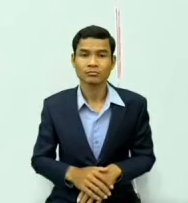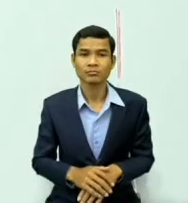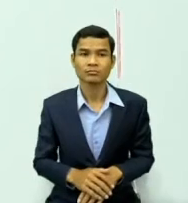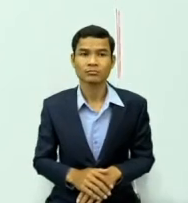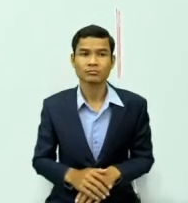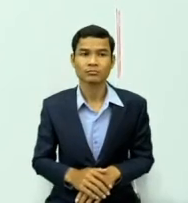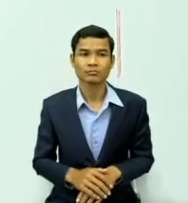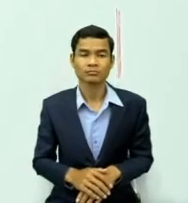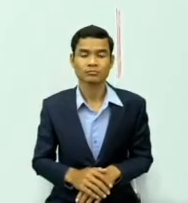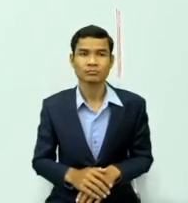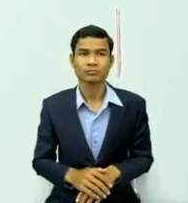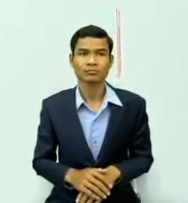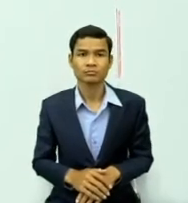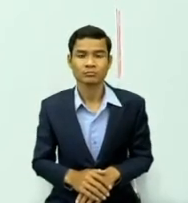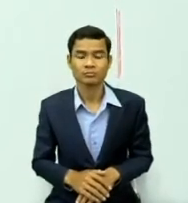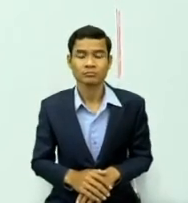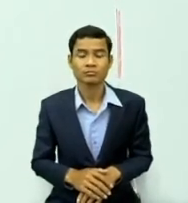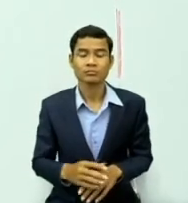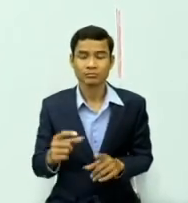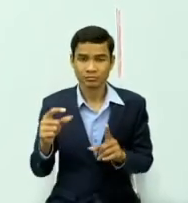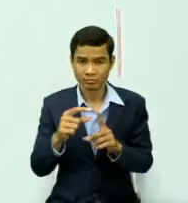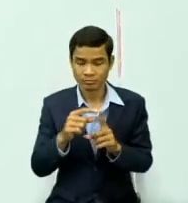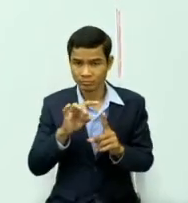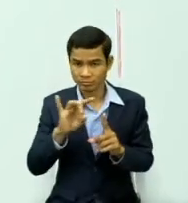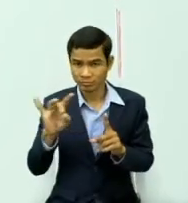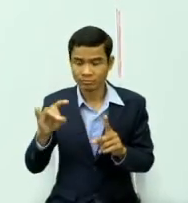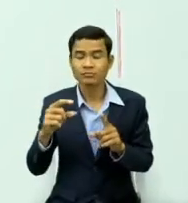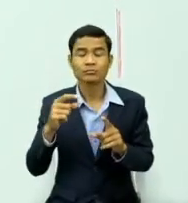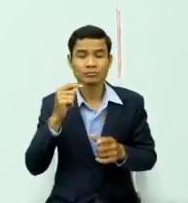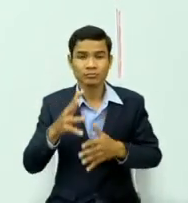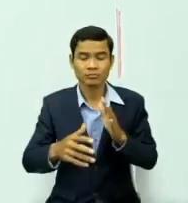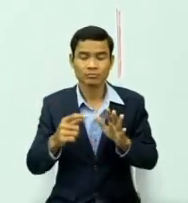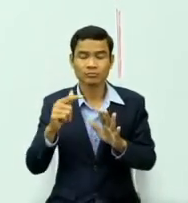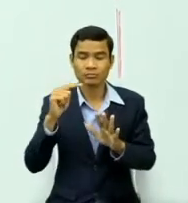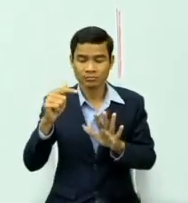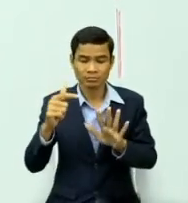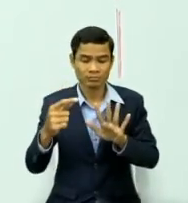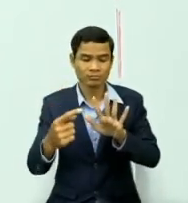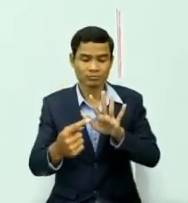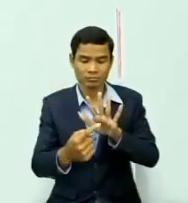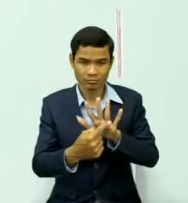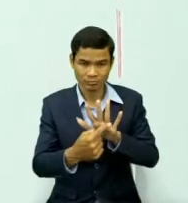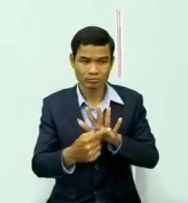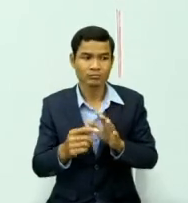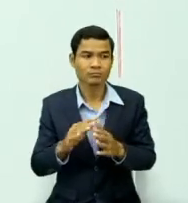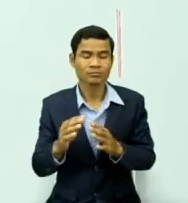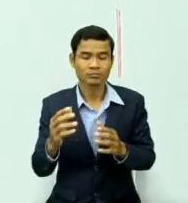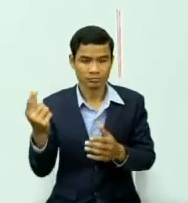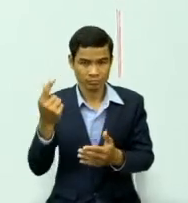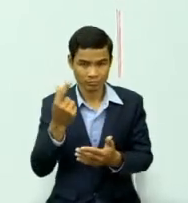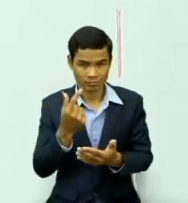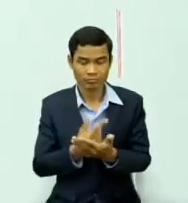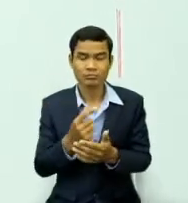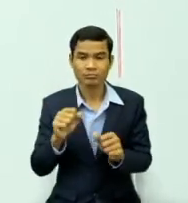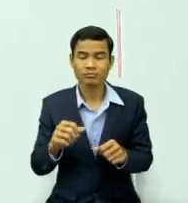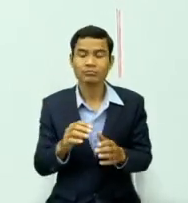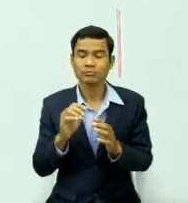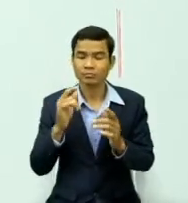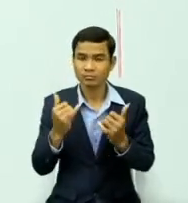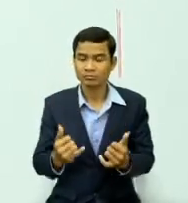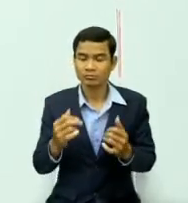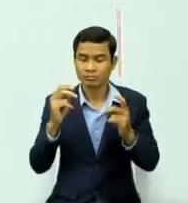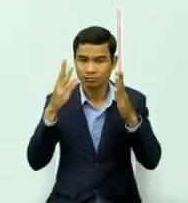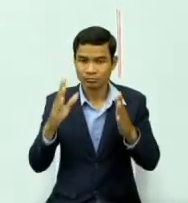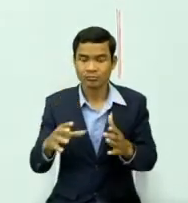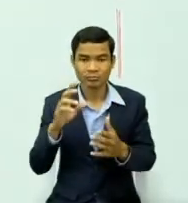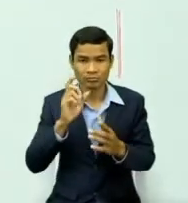chà nông chiến nít thì dưng ăn nơi tai sầm lén chà đó đài nè con chạy lên nít nè cứ xếp chiếc